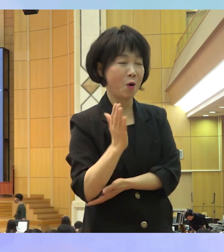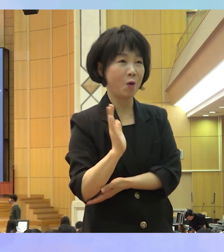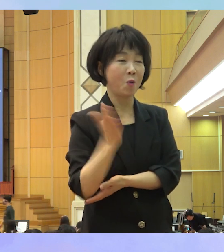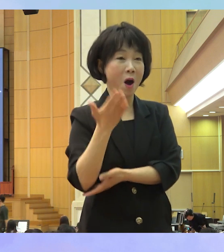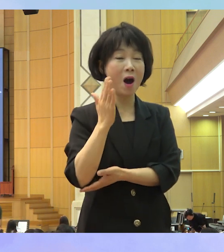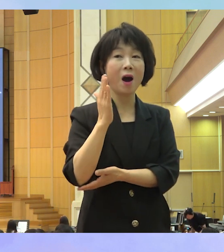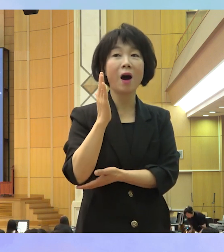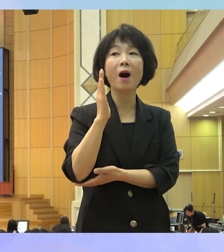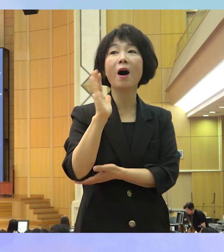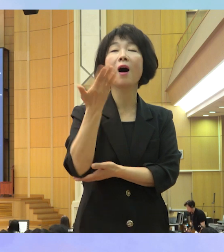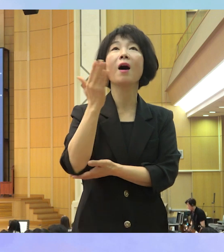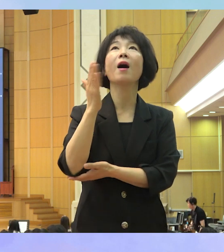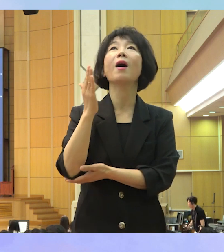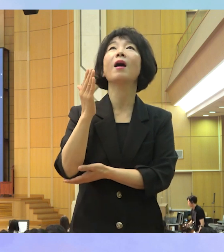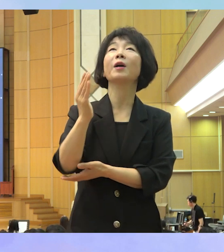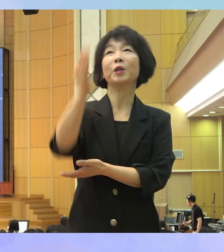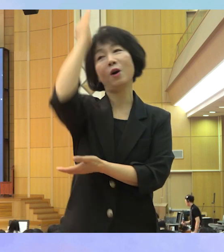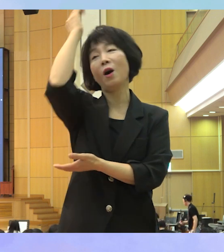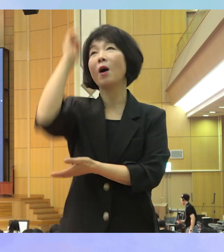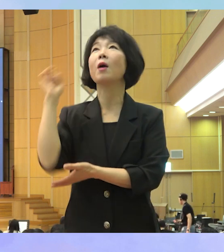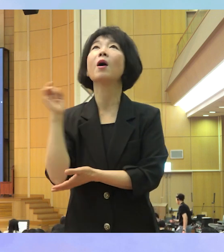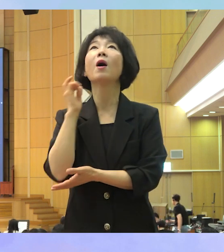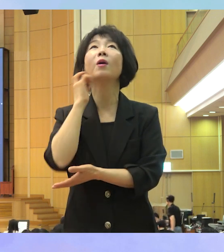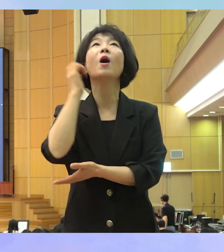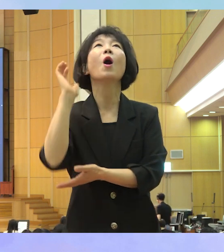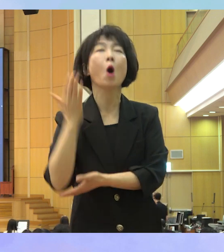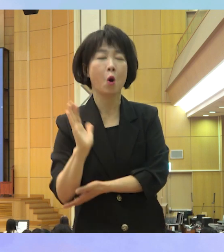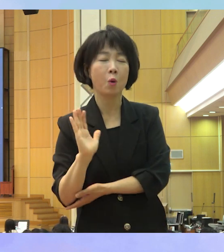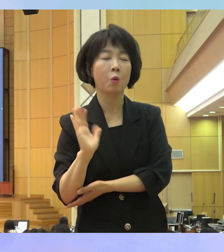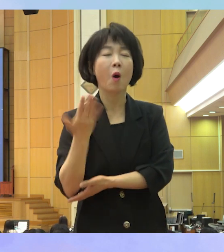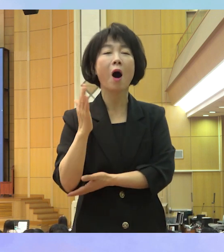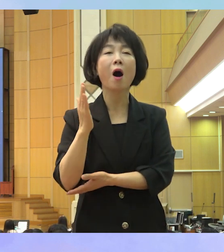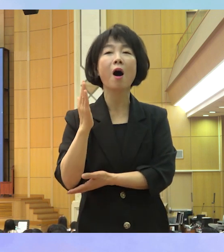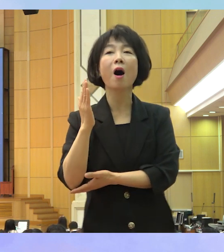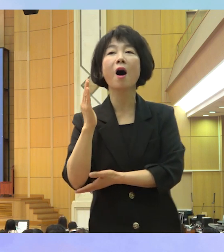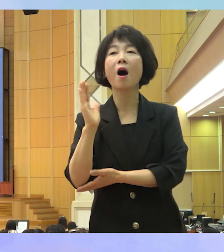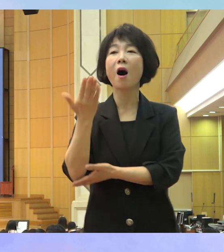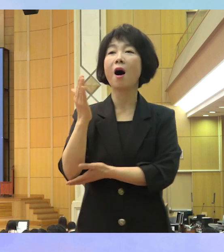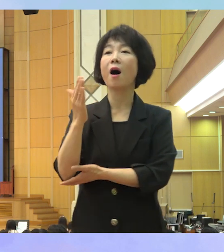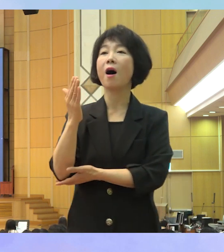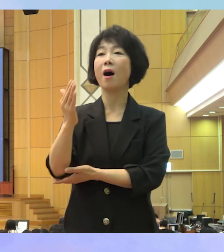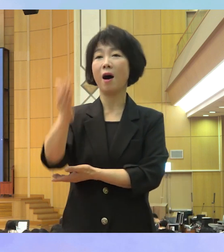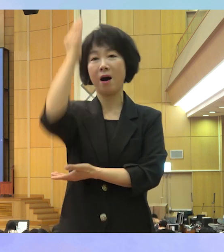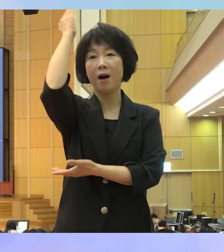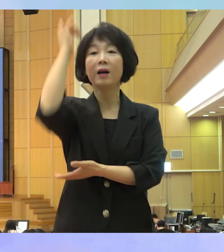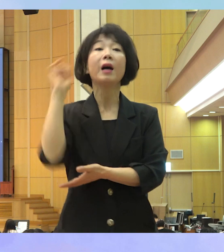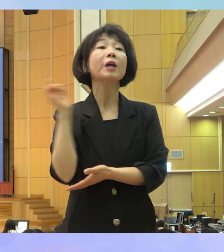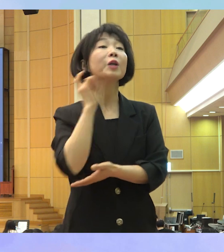영광 영광